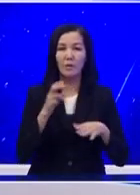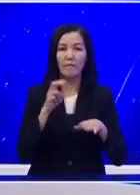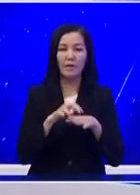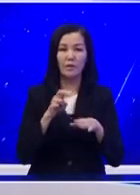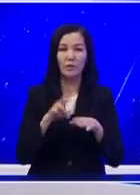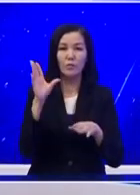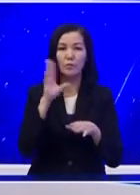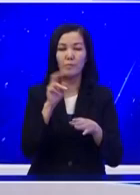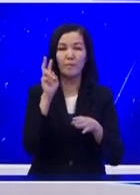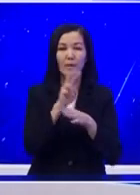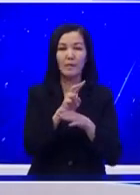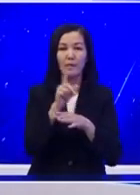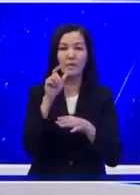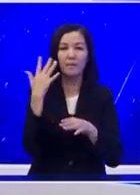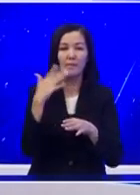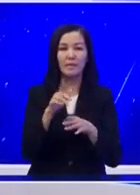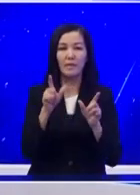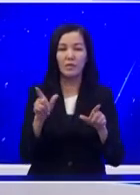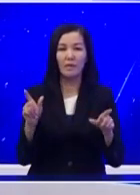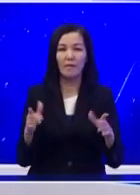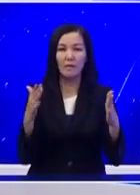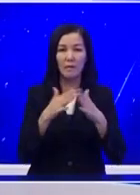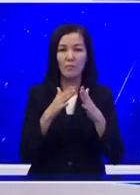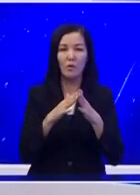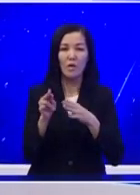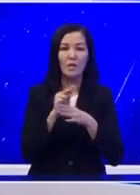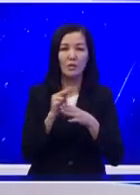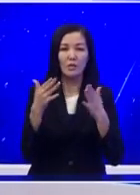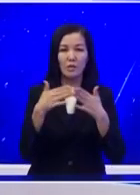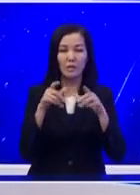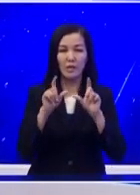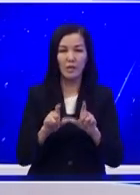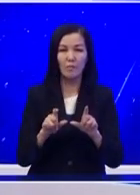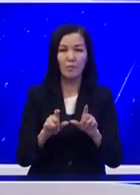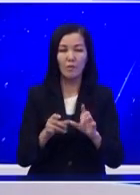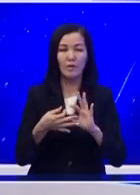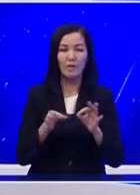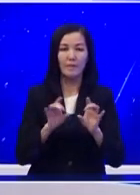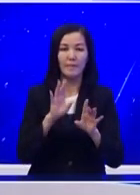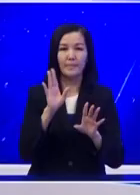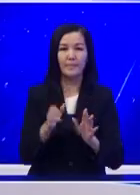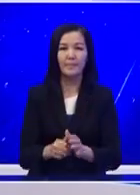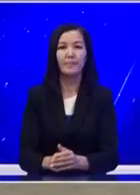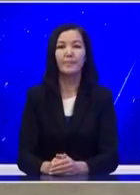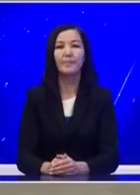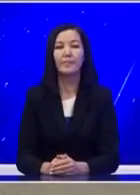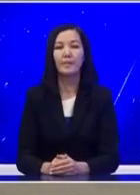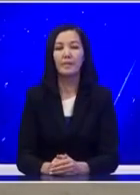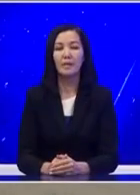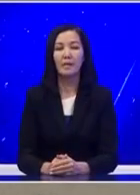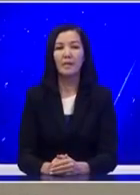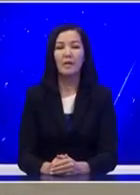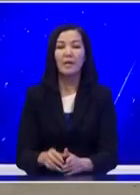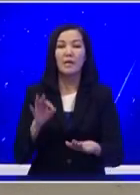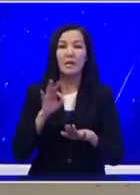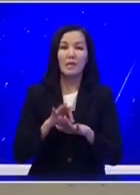успевают посетить около 150 пациентов, получающих лечение на дому. Евгения Присяжная расскажет подробнее. Из-за